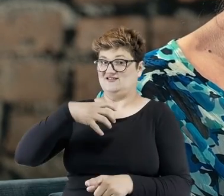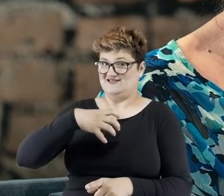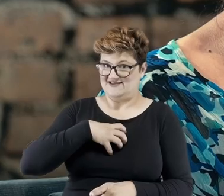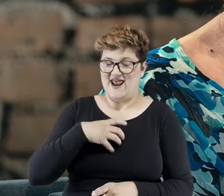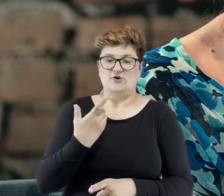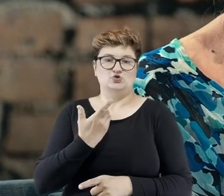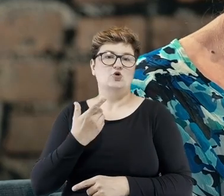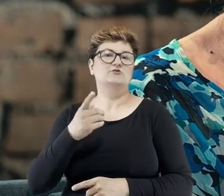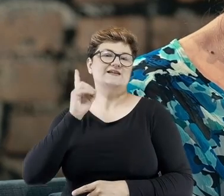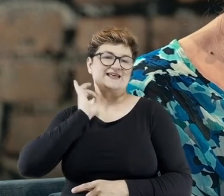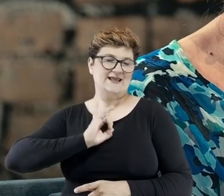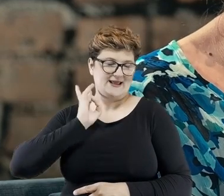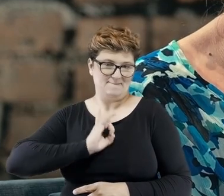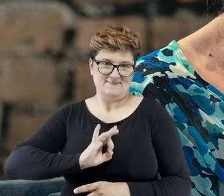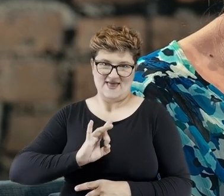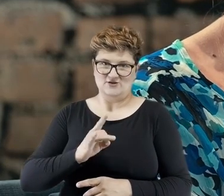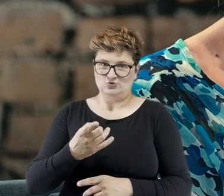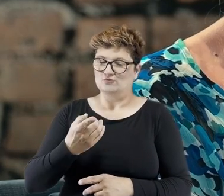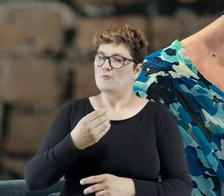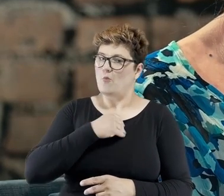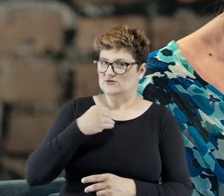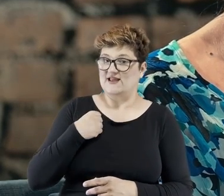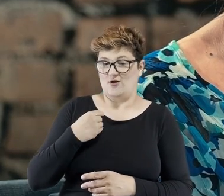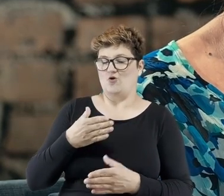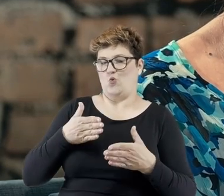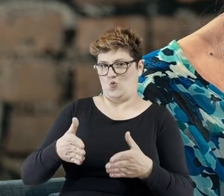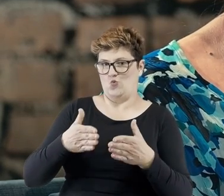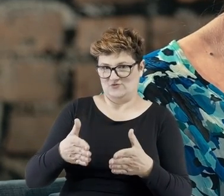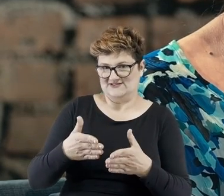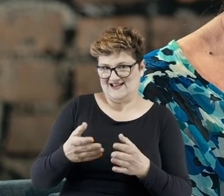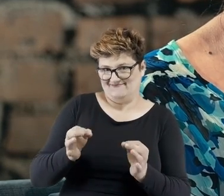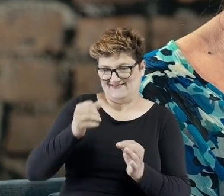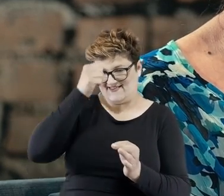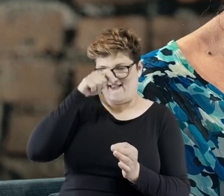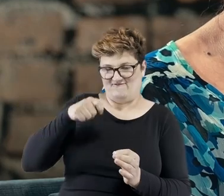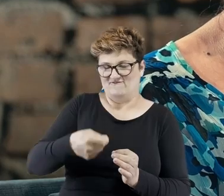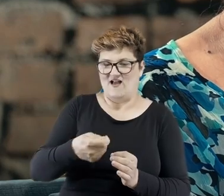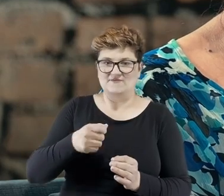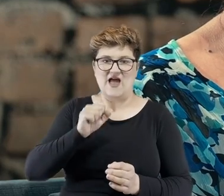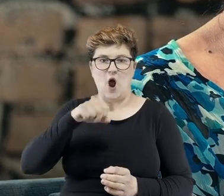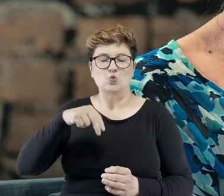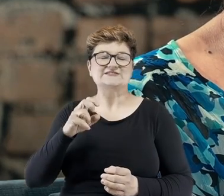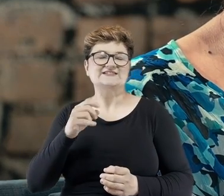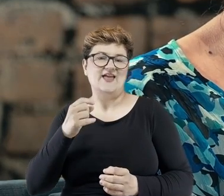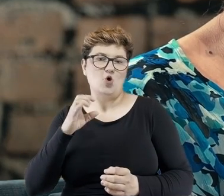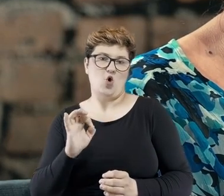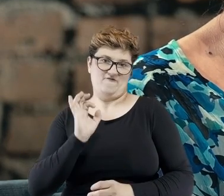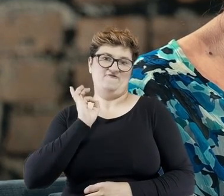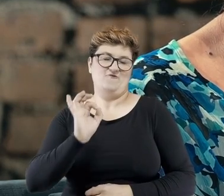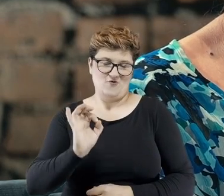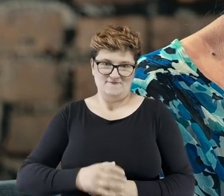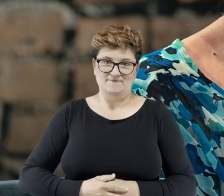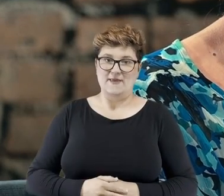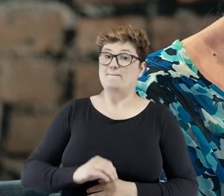Gimnazjum Polskiego przy dzisiejszej ulicy Augustyńskiego. Ta ulica Am Weißenturm przed wojną dzisiaj nosi nazwę Augustyńskiego,